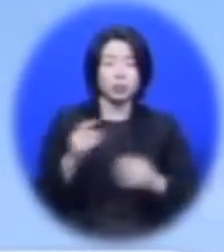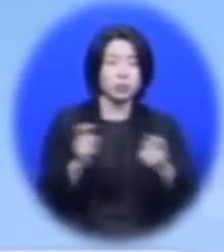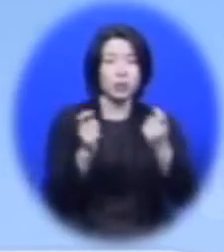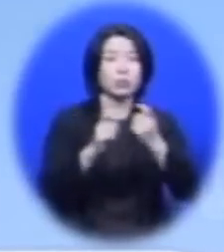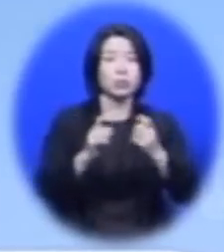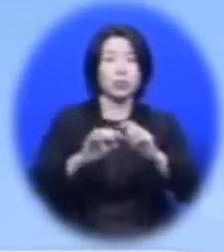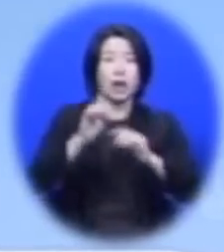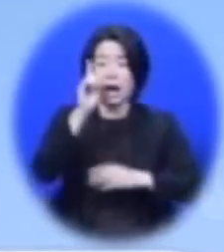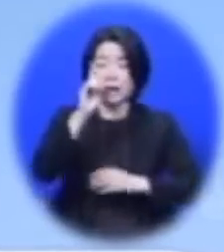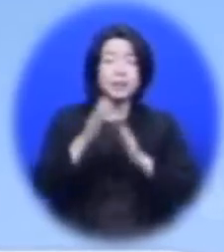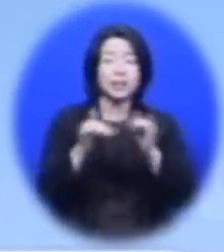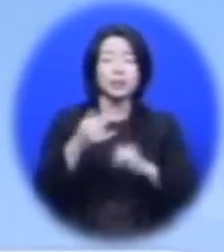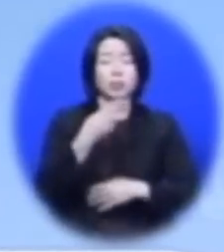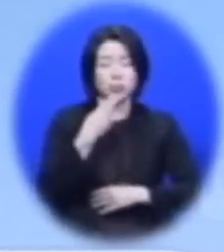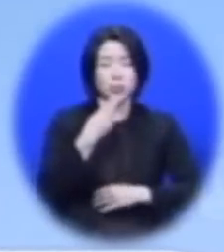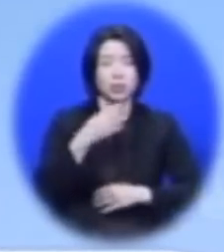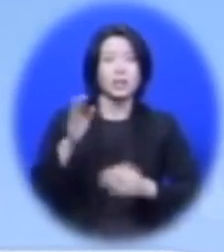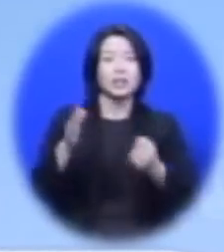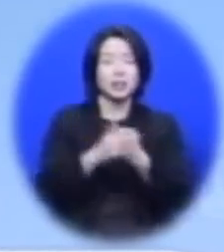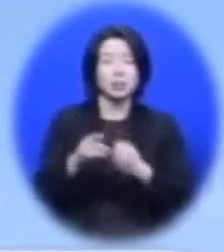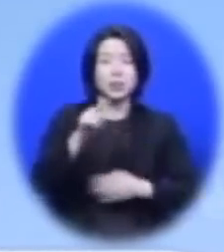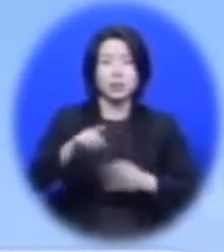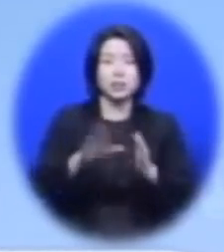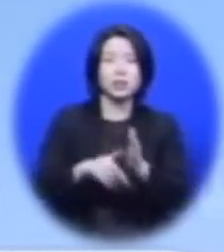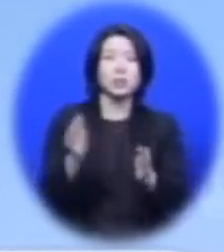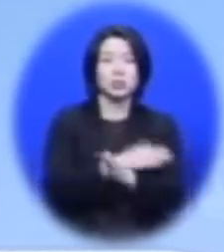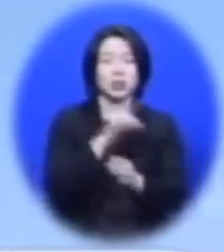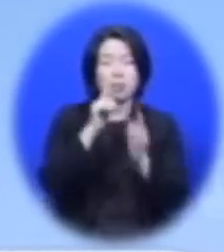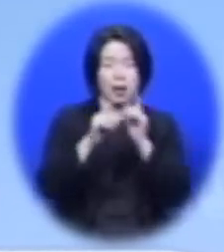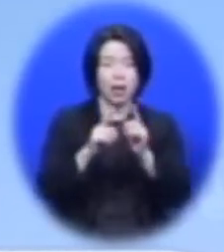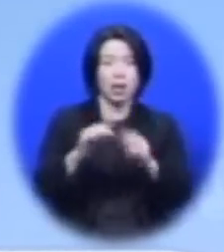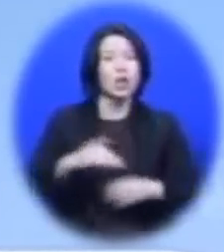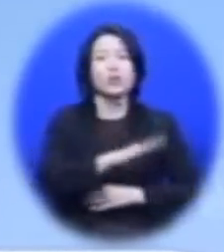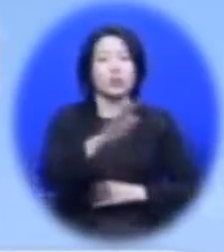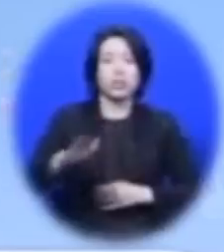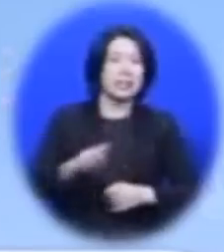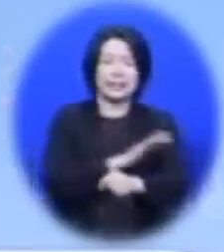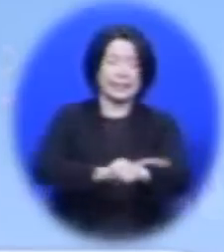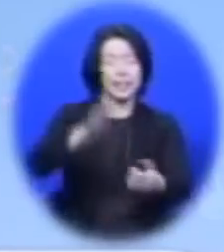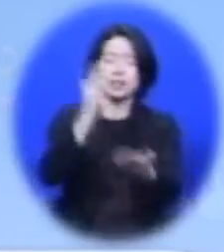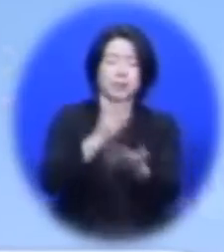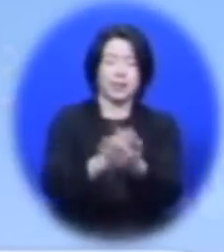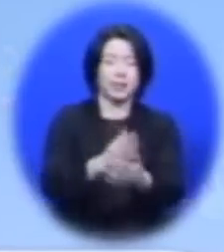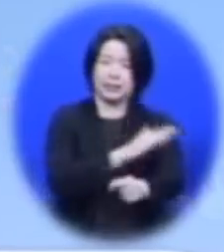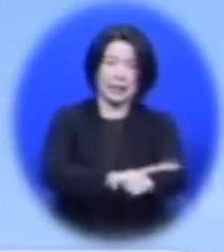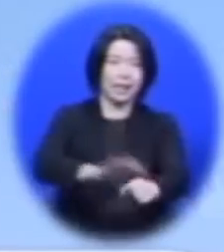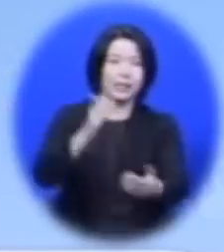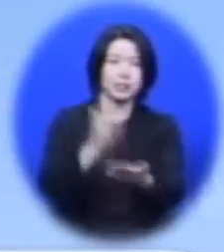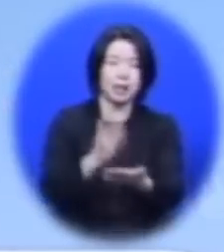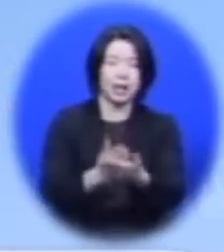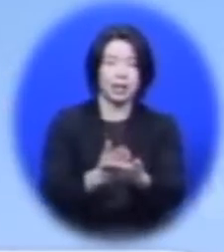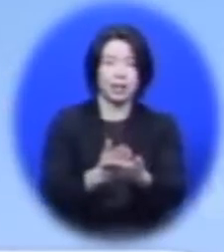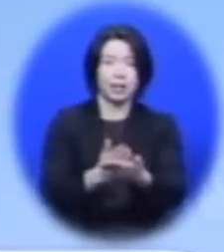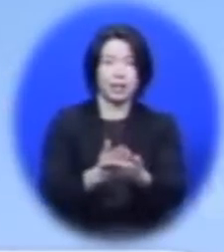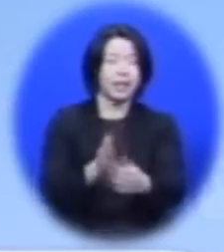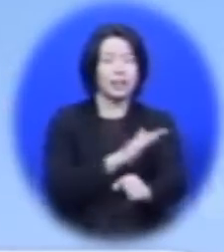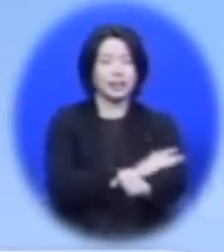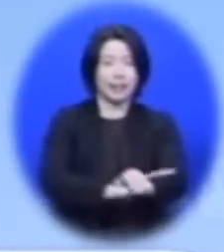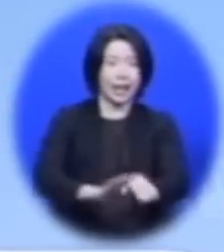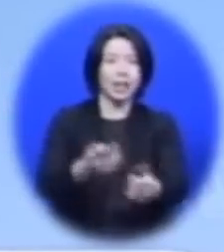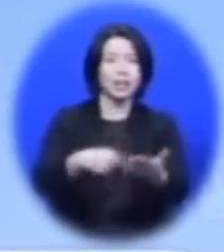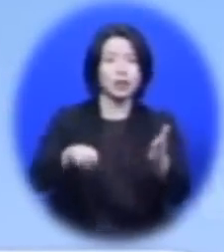없더래요. 그래서 그때부터 말했대요. 우리 잘하지 맙시다. 잘하지 맙시다.